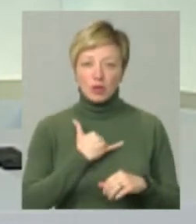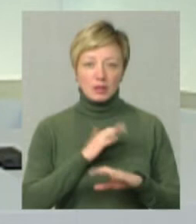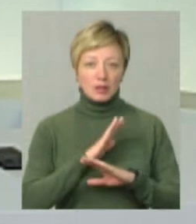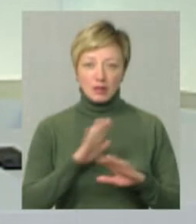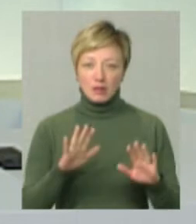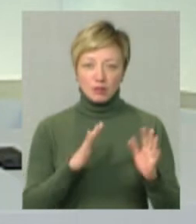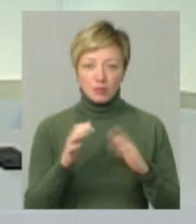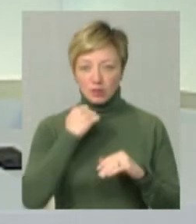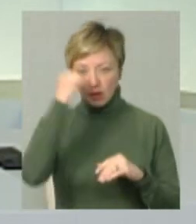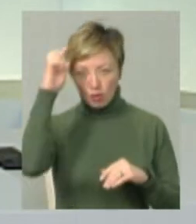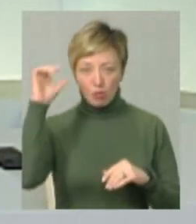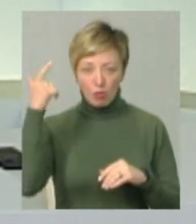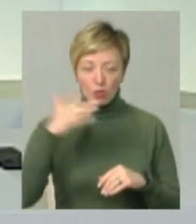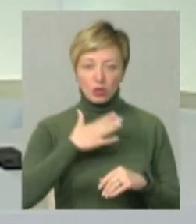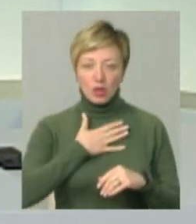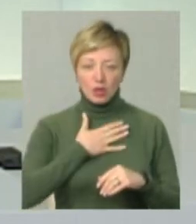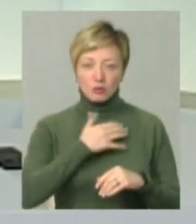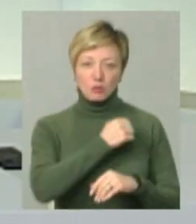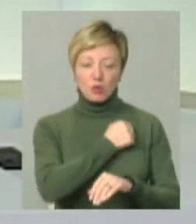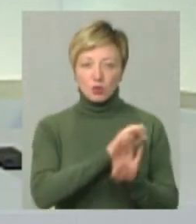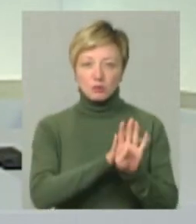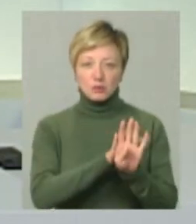не відбувається, дякуючи Богу і нашим